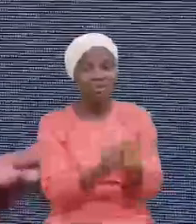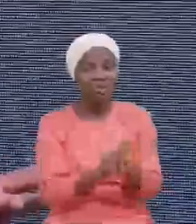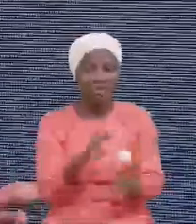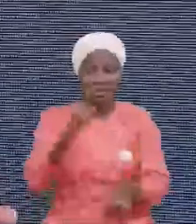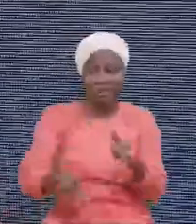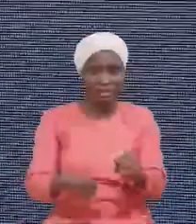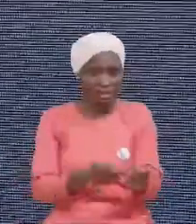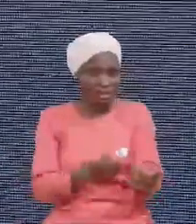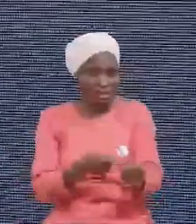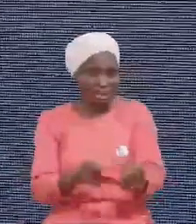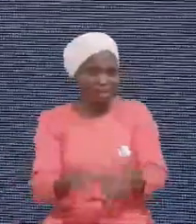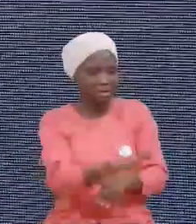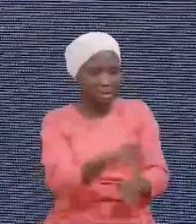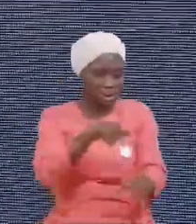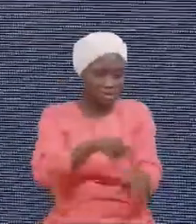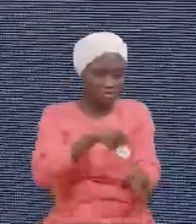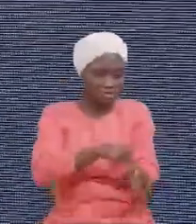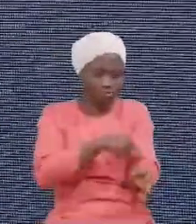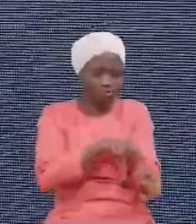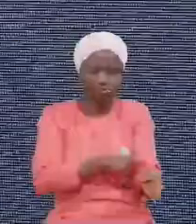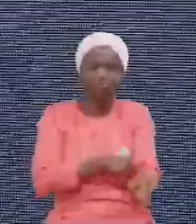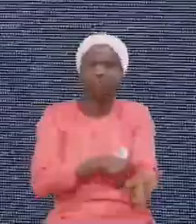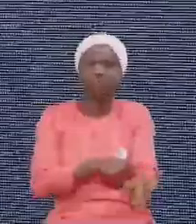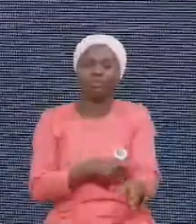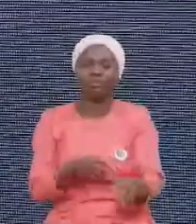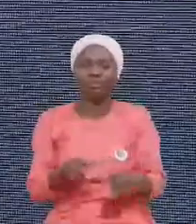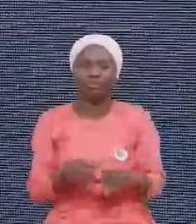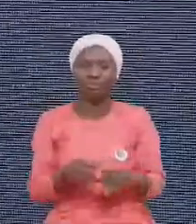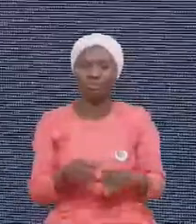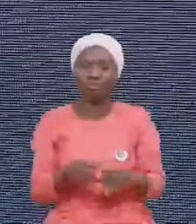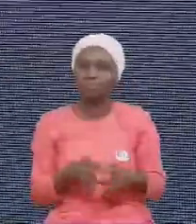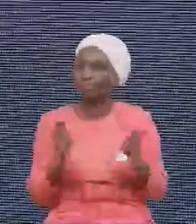C'est des gens qui n'arrivent pas à gérer leur épine. Non.